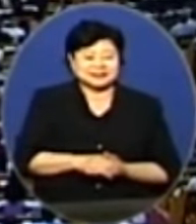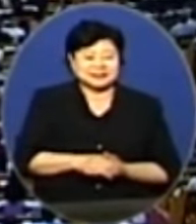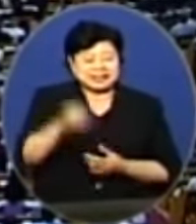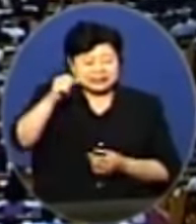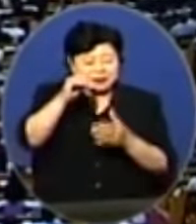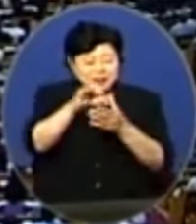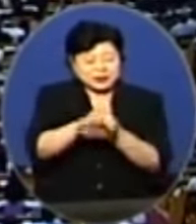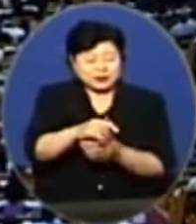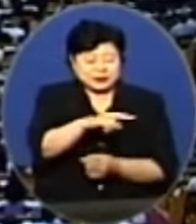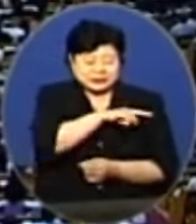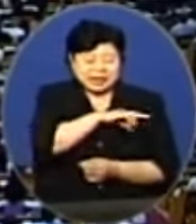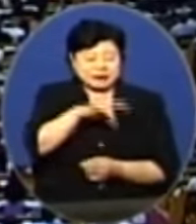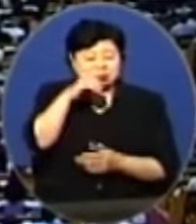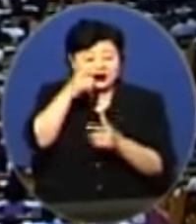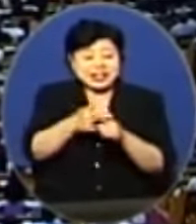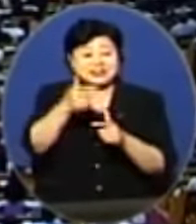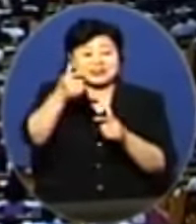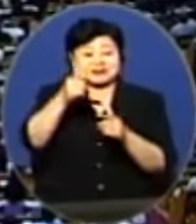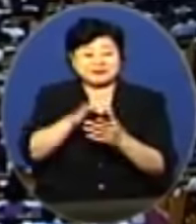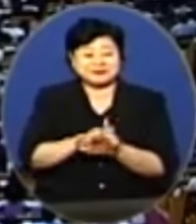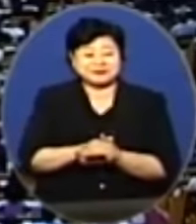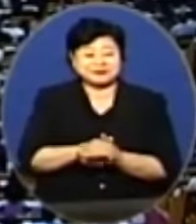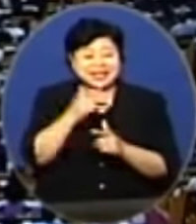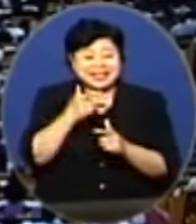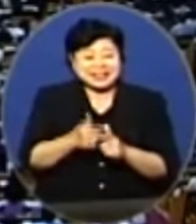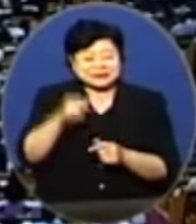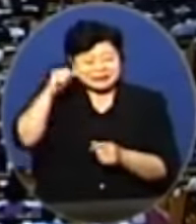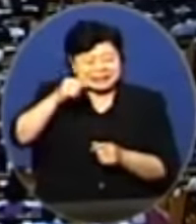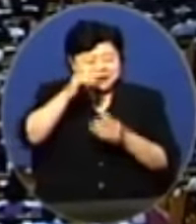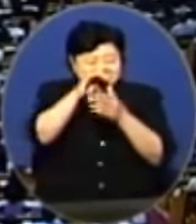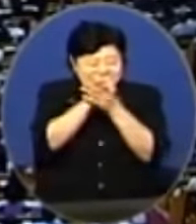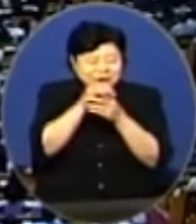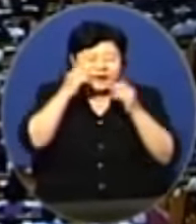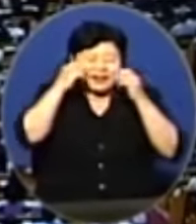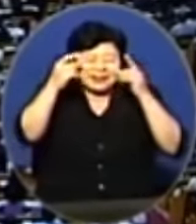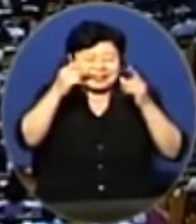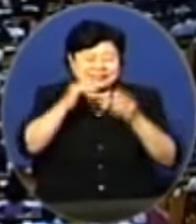새벽 기도를 제일 먼저 하신 분이 예수님이신 것입니다. 예수님이 새벽에 일어나서